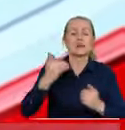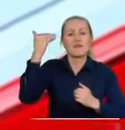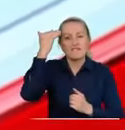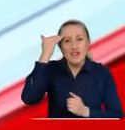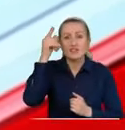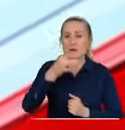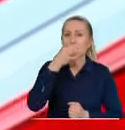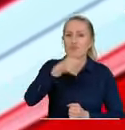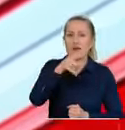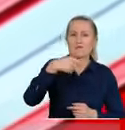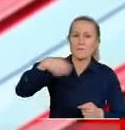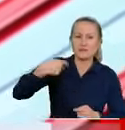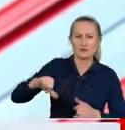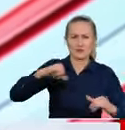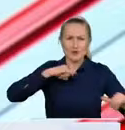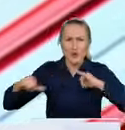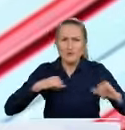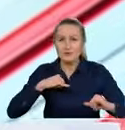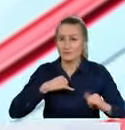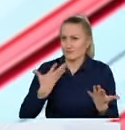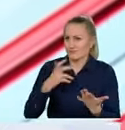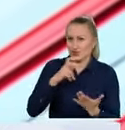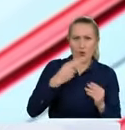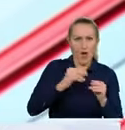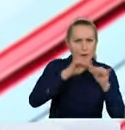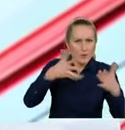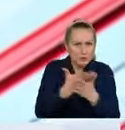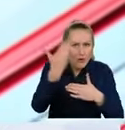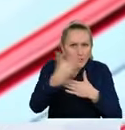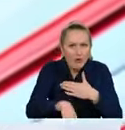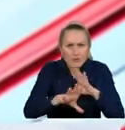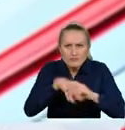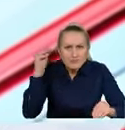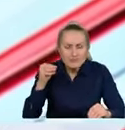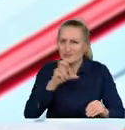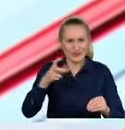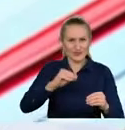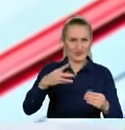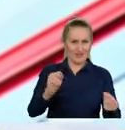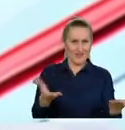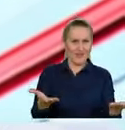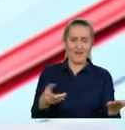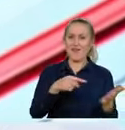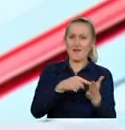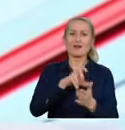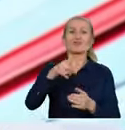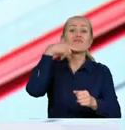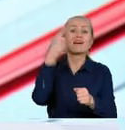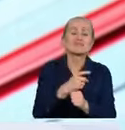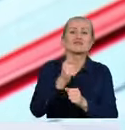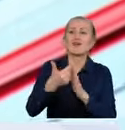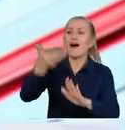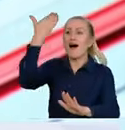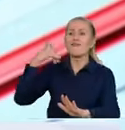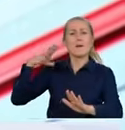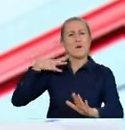pana prezydenta, do rządu, czy epidemia się już skończyła, czy epidemia się nie skończyła. Czy te decyzje, które były podejmowane przez te